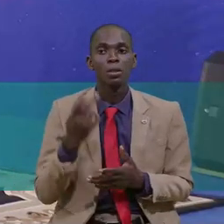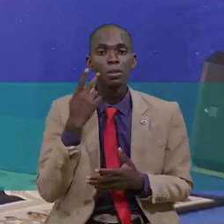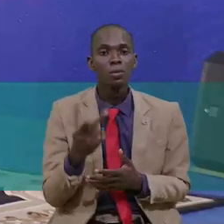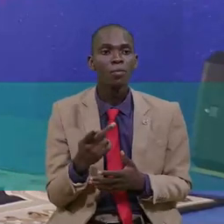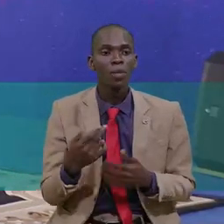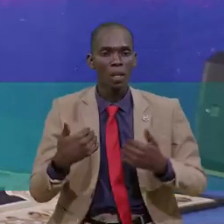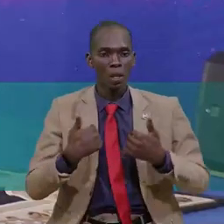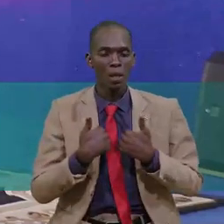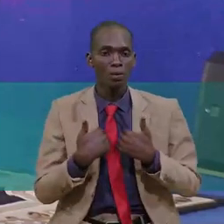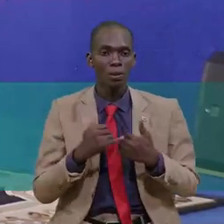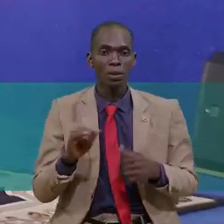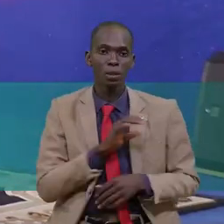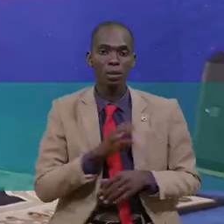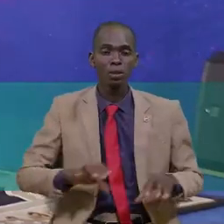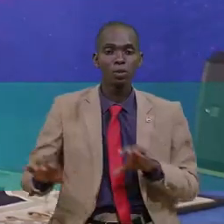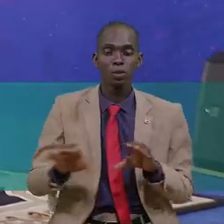que Christ a tout fait,